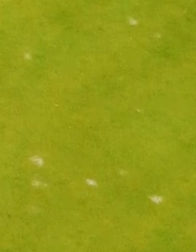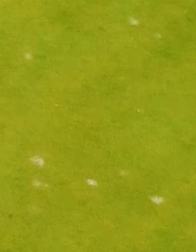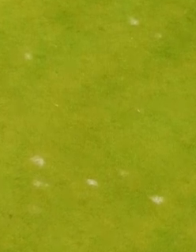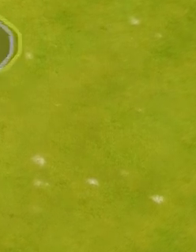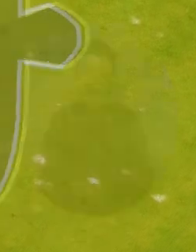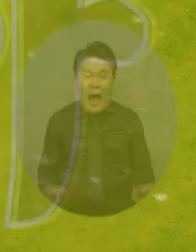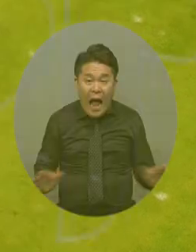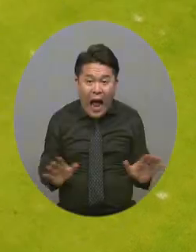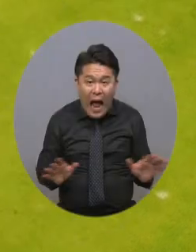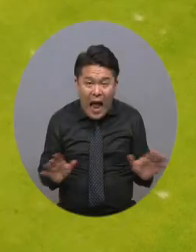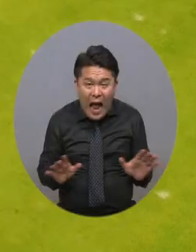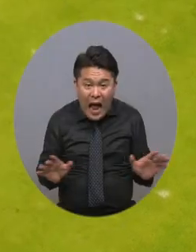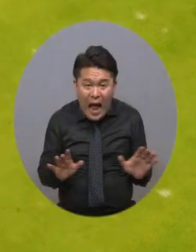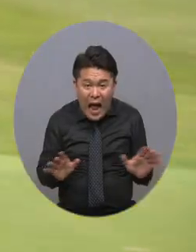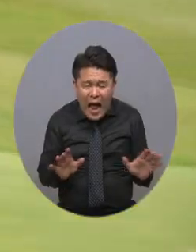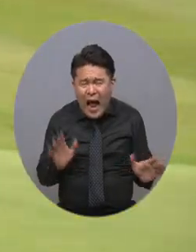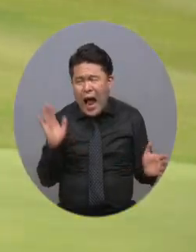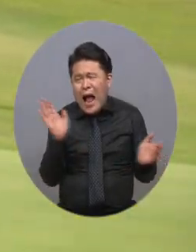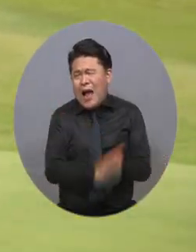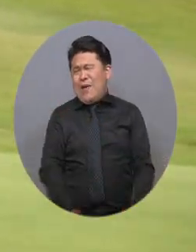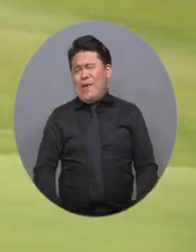어. 으아 까비